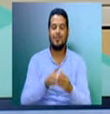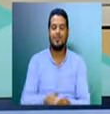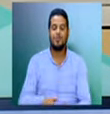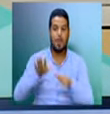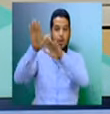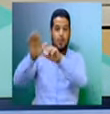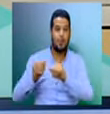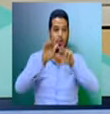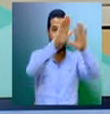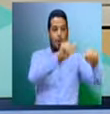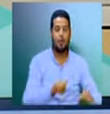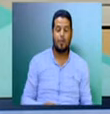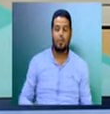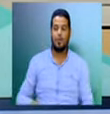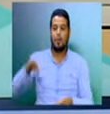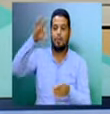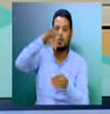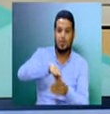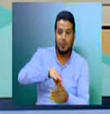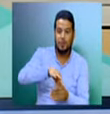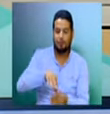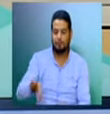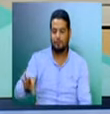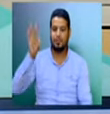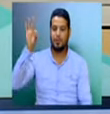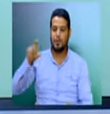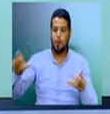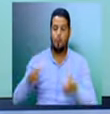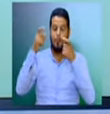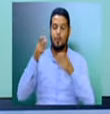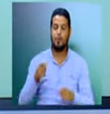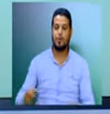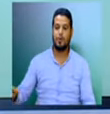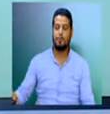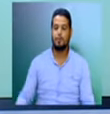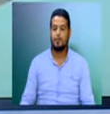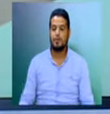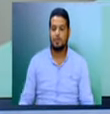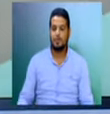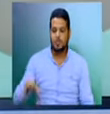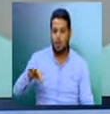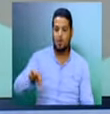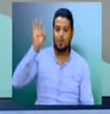على برنامج فرصة وعلى مرشحنا الأستاذ حسني عبد العالي الشريف